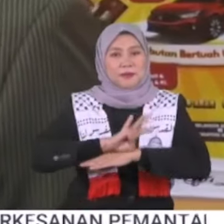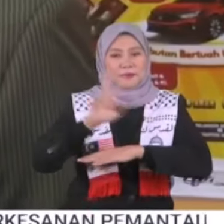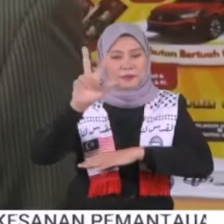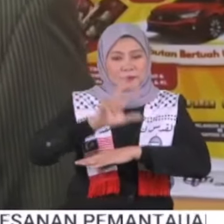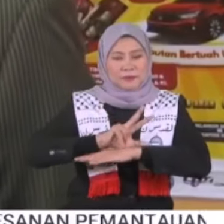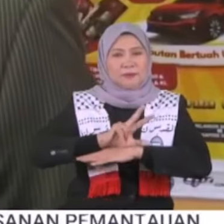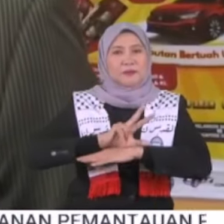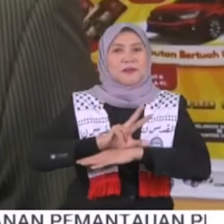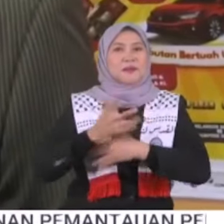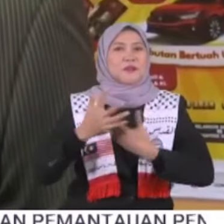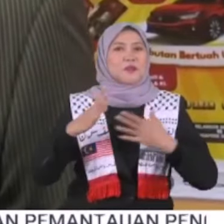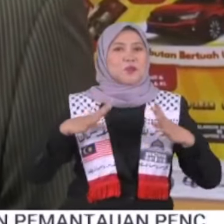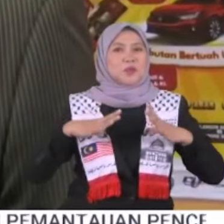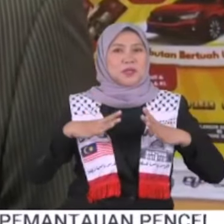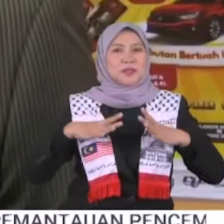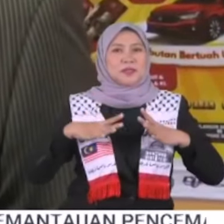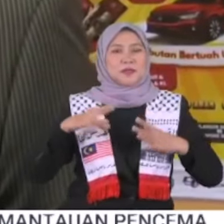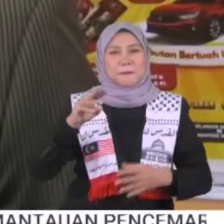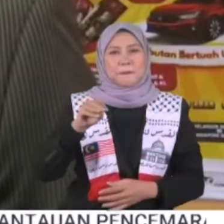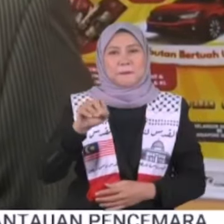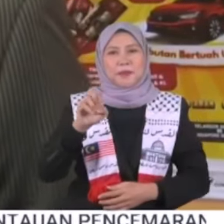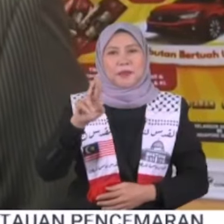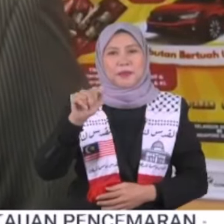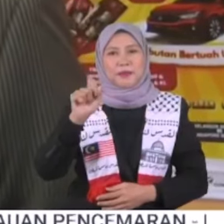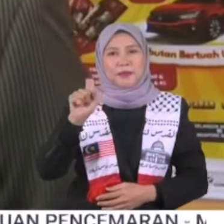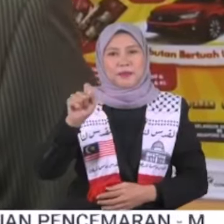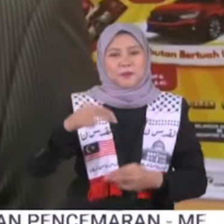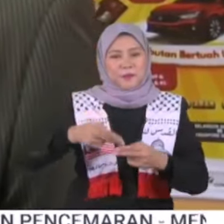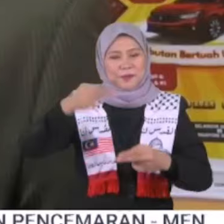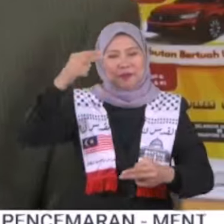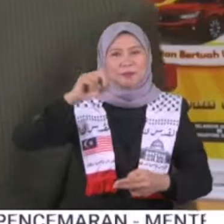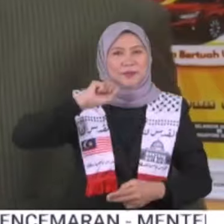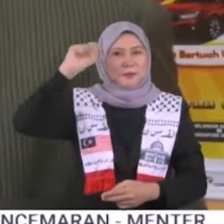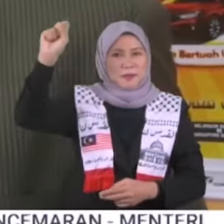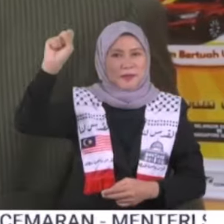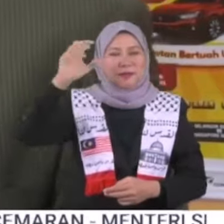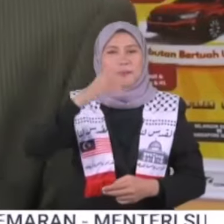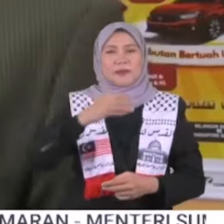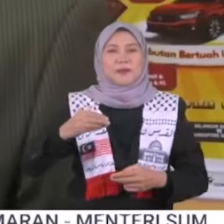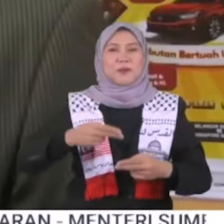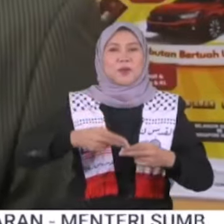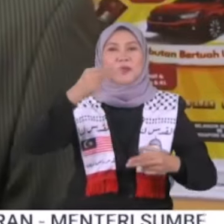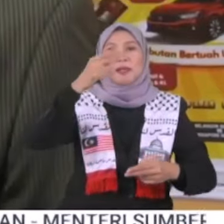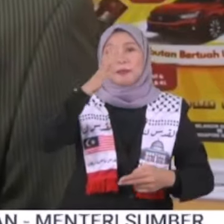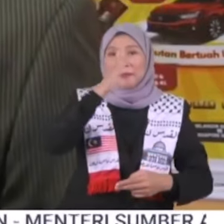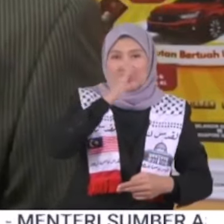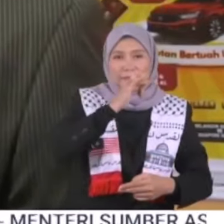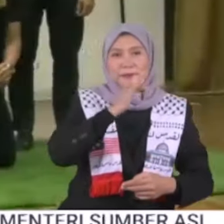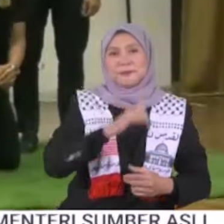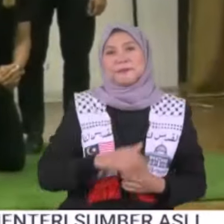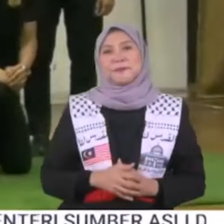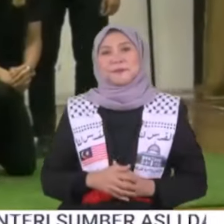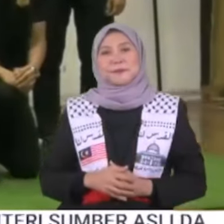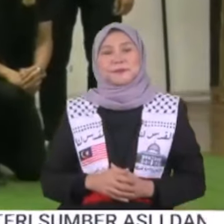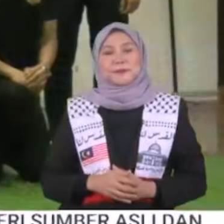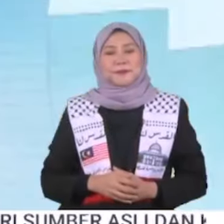malam percutian di Marriott Hotel Sabah dan juga di Hotel Noble di Melaka.